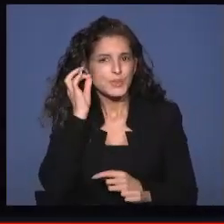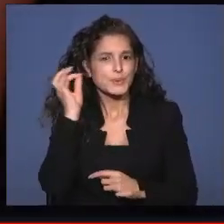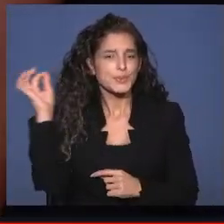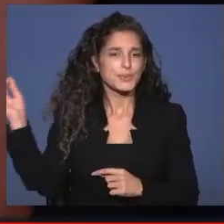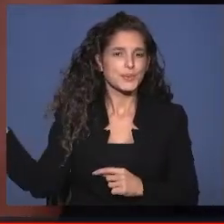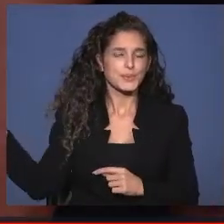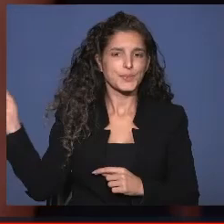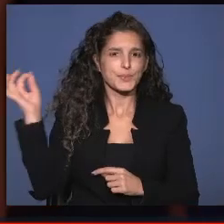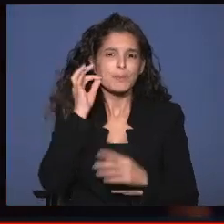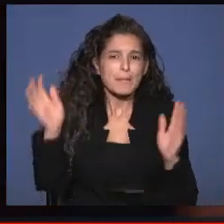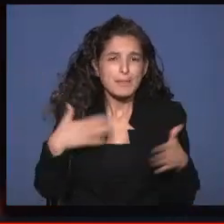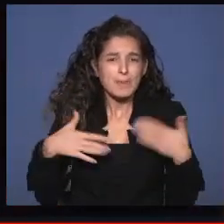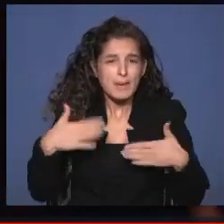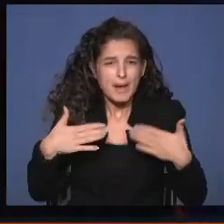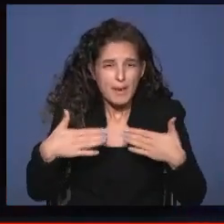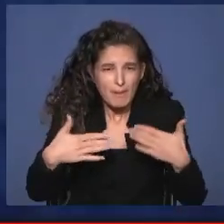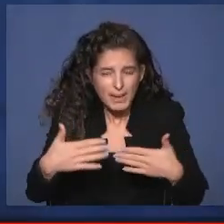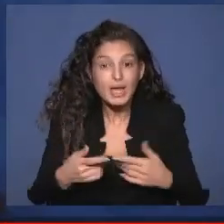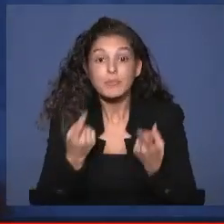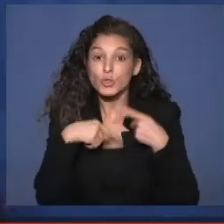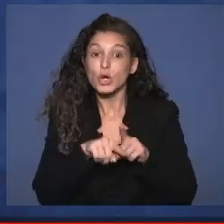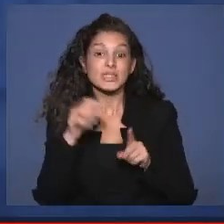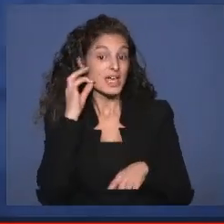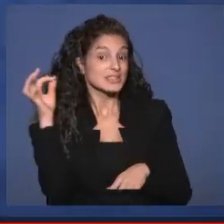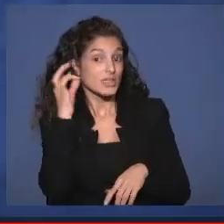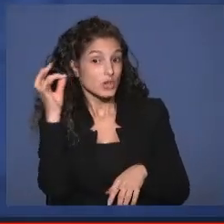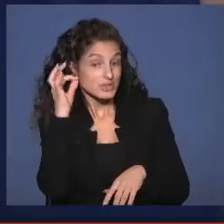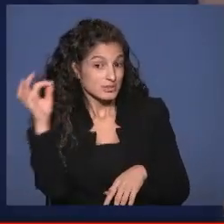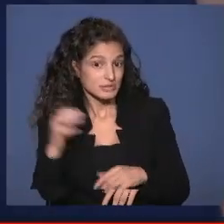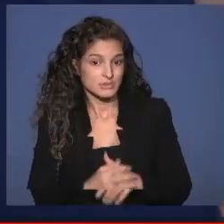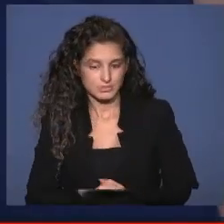מהר, מהר, מהר. גם תוך כדי אזעקות.